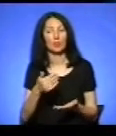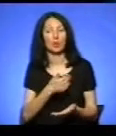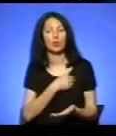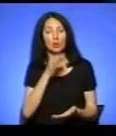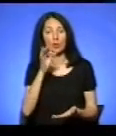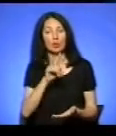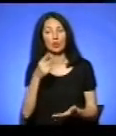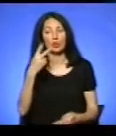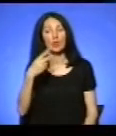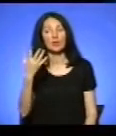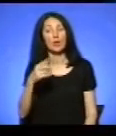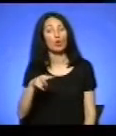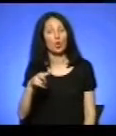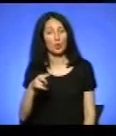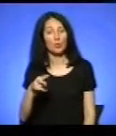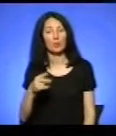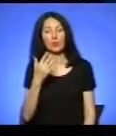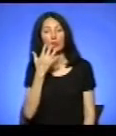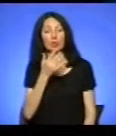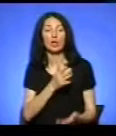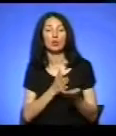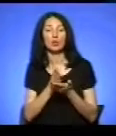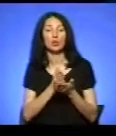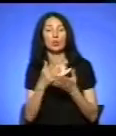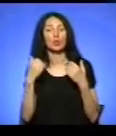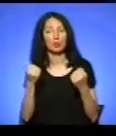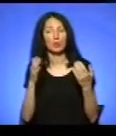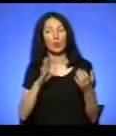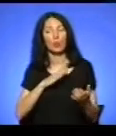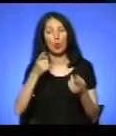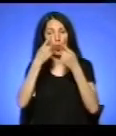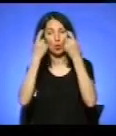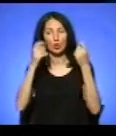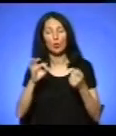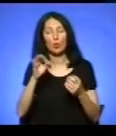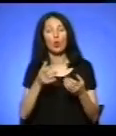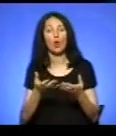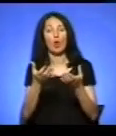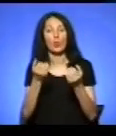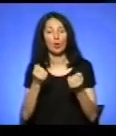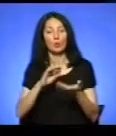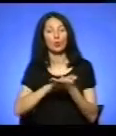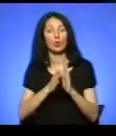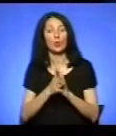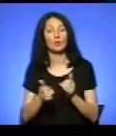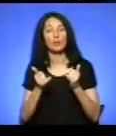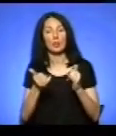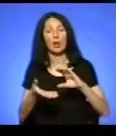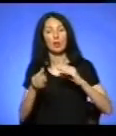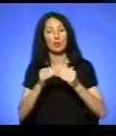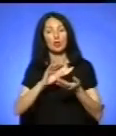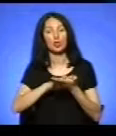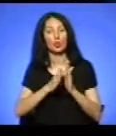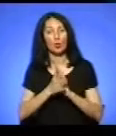з 25 липня Національною службою здоров'я було оголошено про прийом документів на укладання договорів про медичне